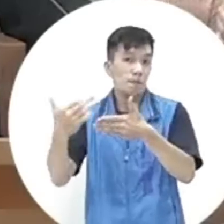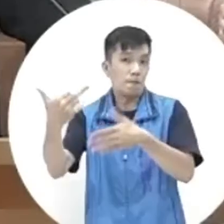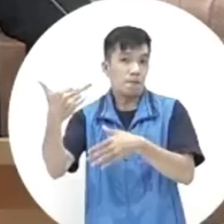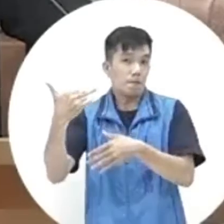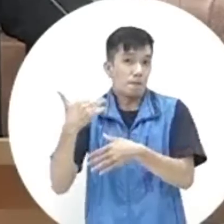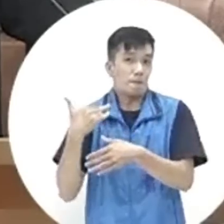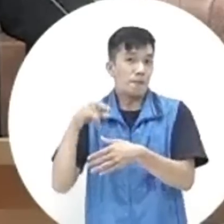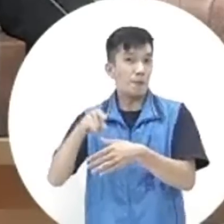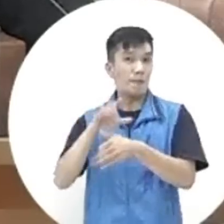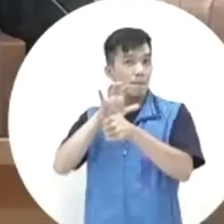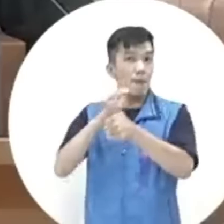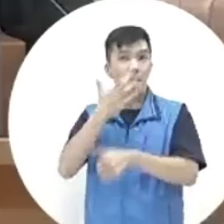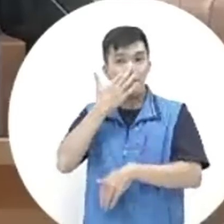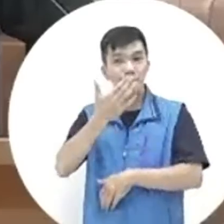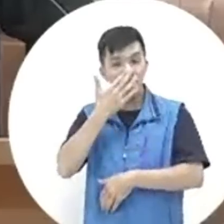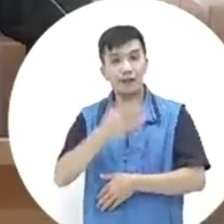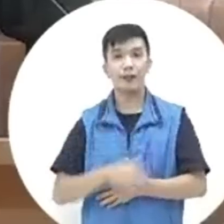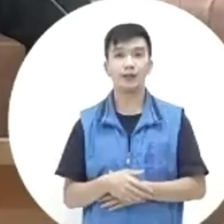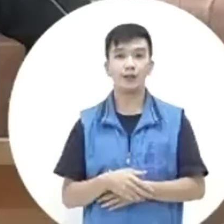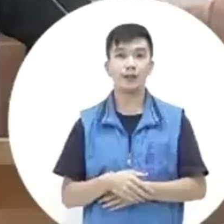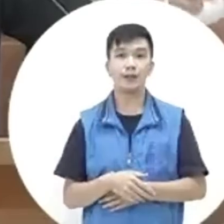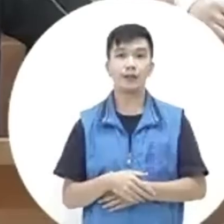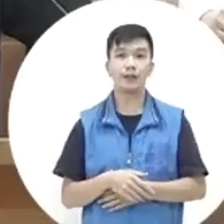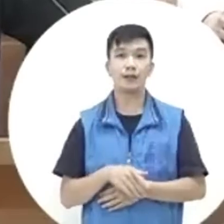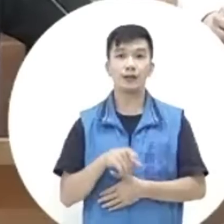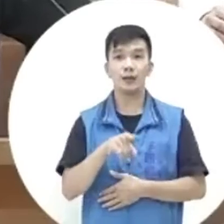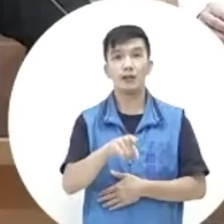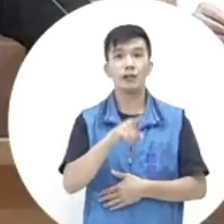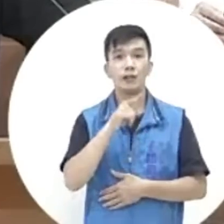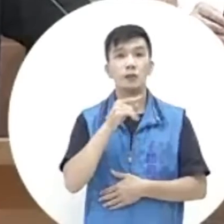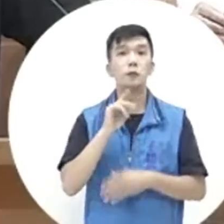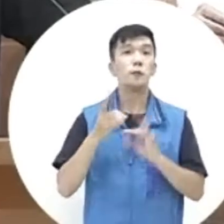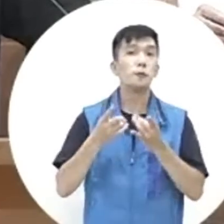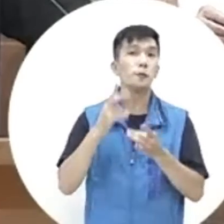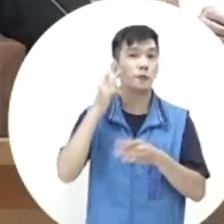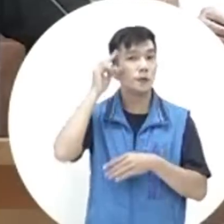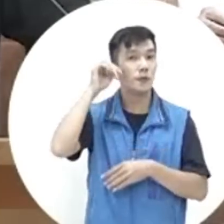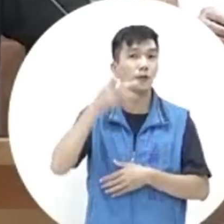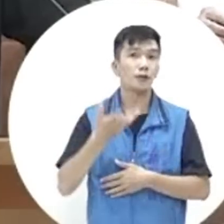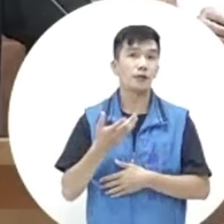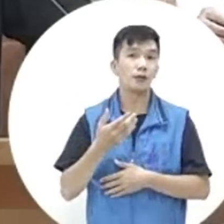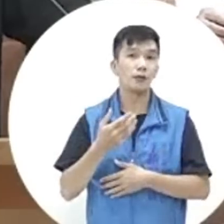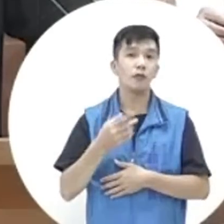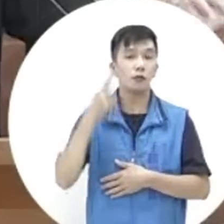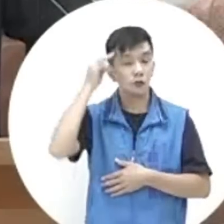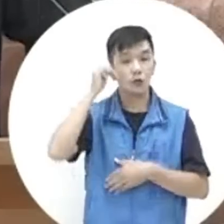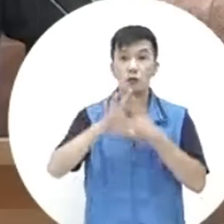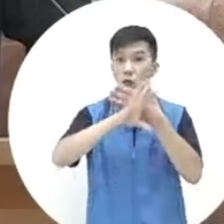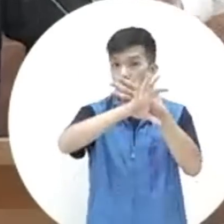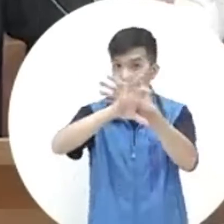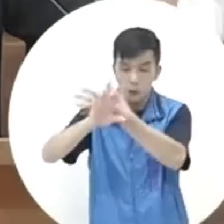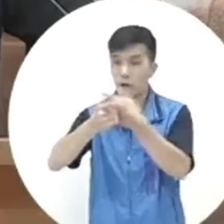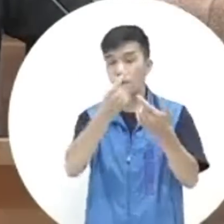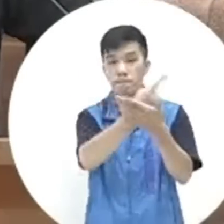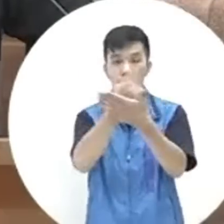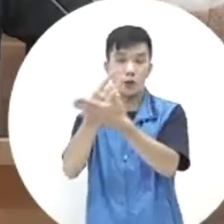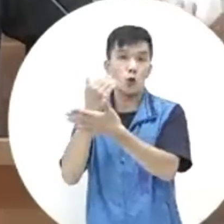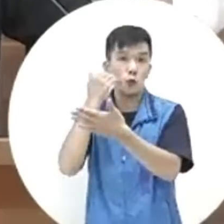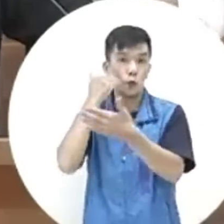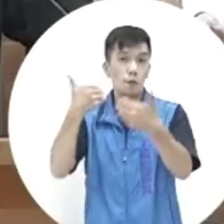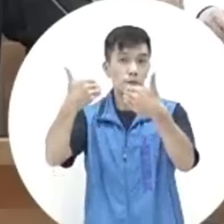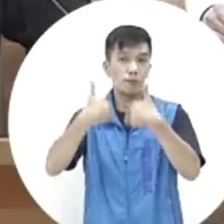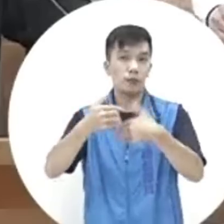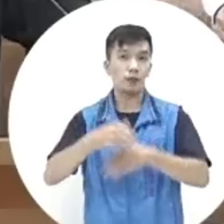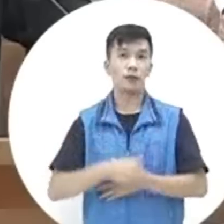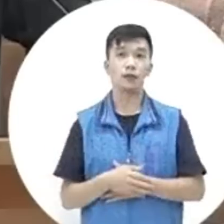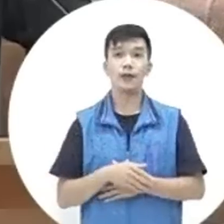句话你讲不出来？ 我谴责 大圈，你怕得罪谁？ 我谴责任何的国家， 你怕得罪谁吗？你怕得罪中